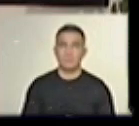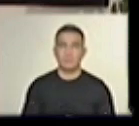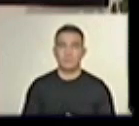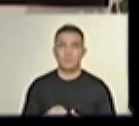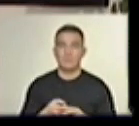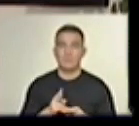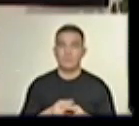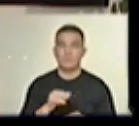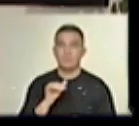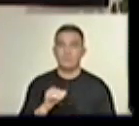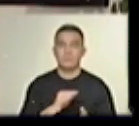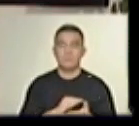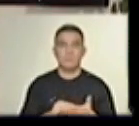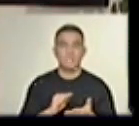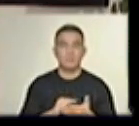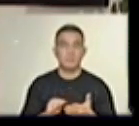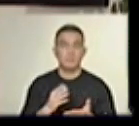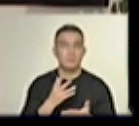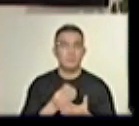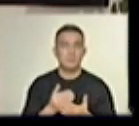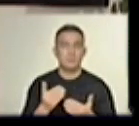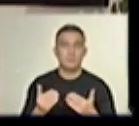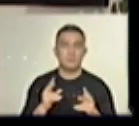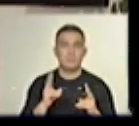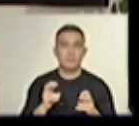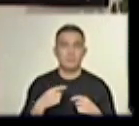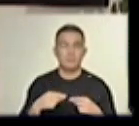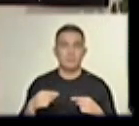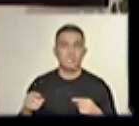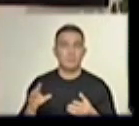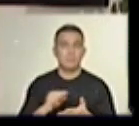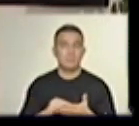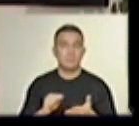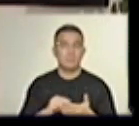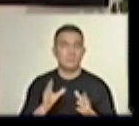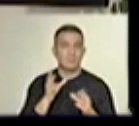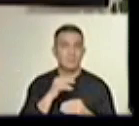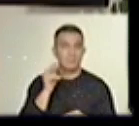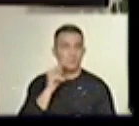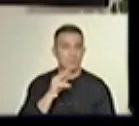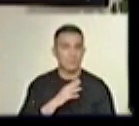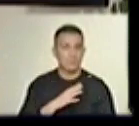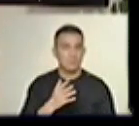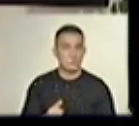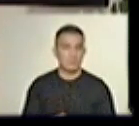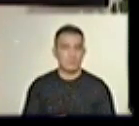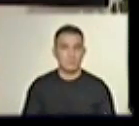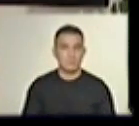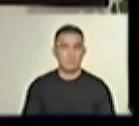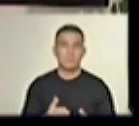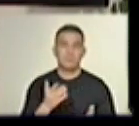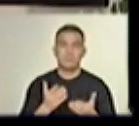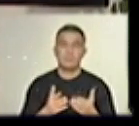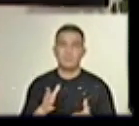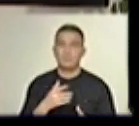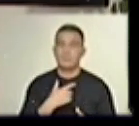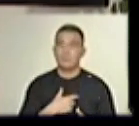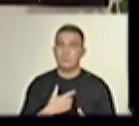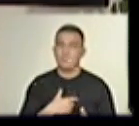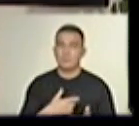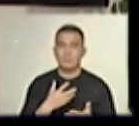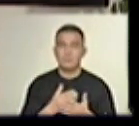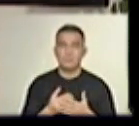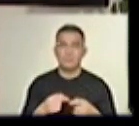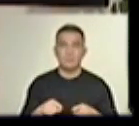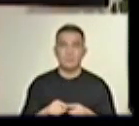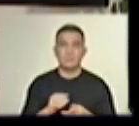bu ko'rinishdagi misollarni ishlashni o'rganib oldingizmi? Yoki o'zingiz mustaqil yechib mana